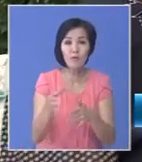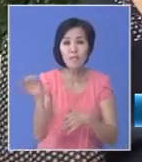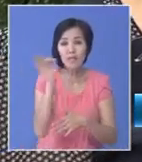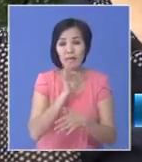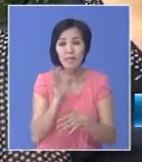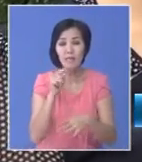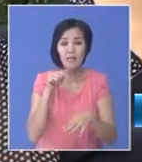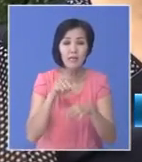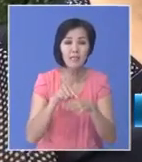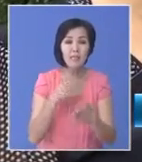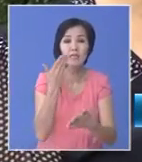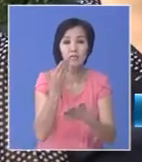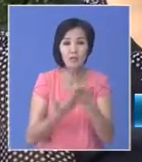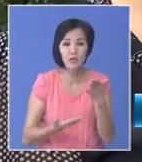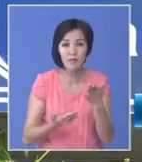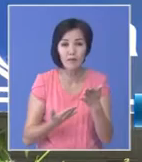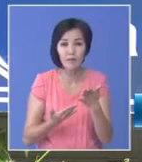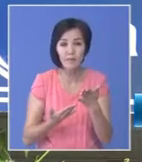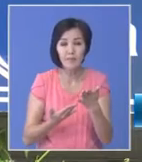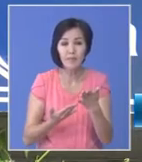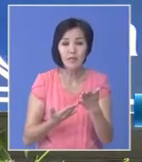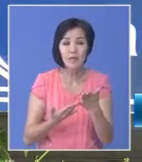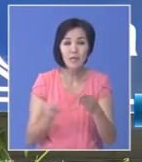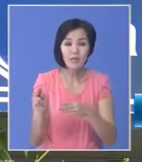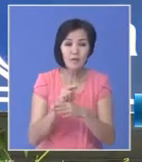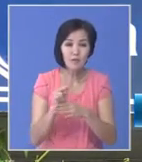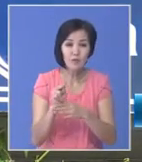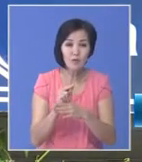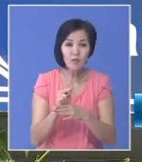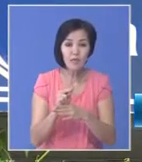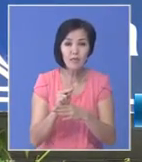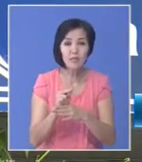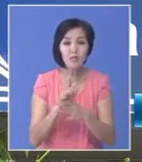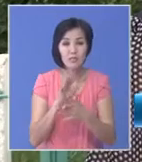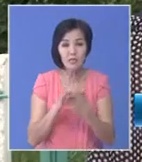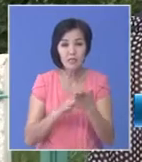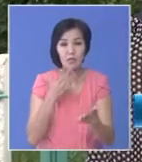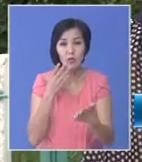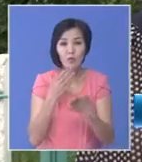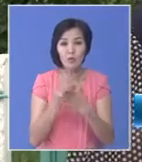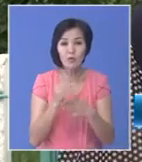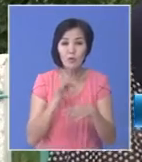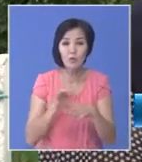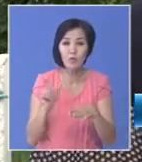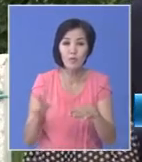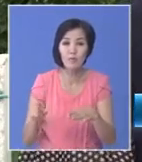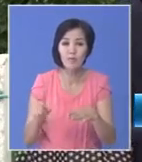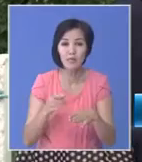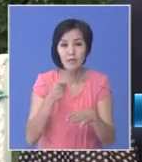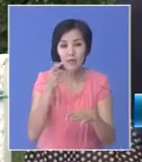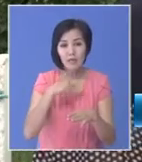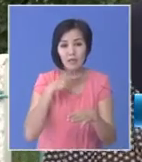қалай әсер ететінін де сұрап алады. Сосын емді соған қарап отырып жалғастырады. Өз науқастарына зейінмен қарайтын